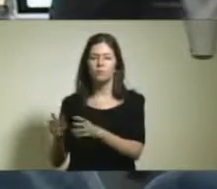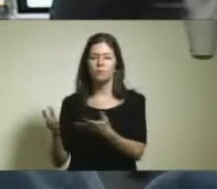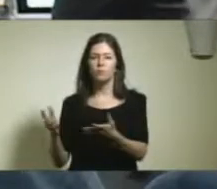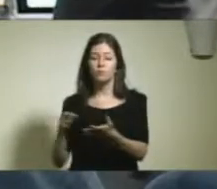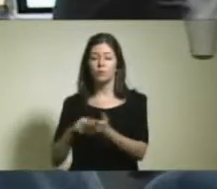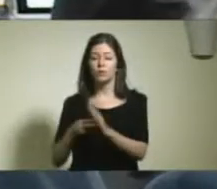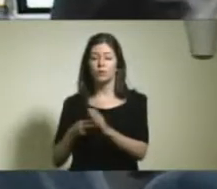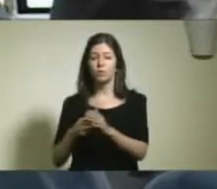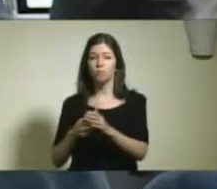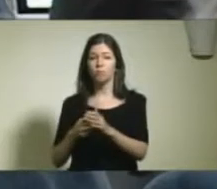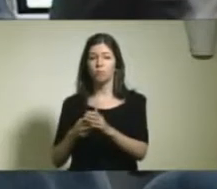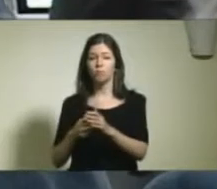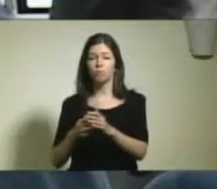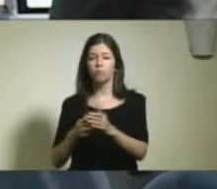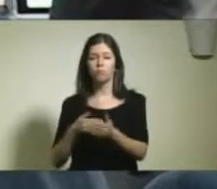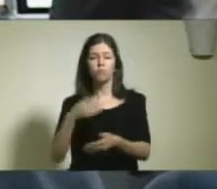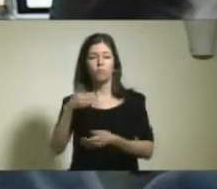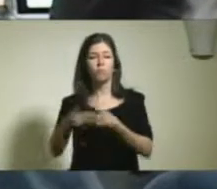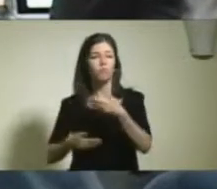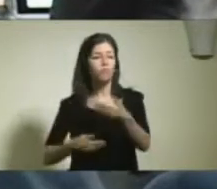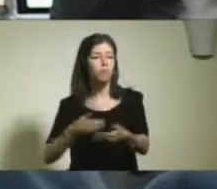du travail que va faire CupW,